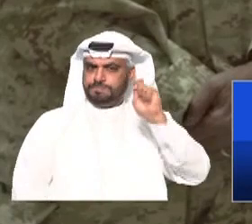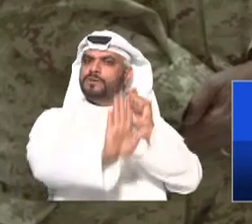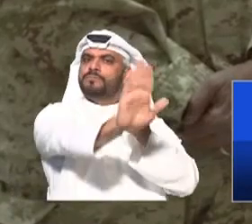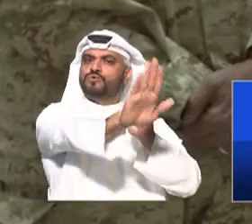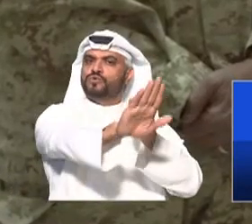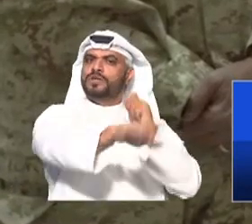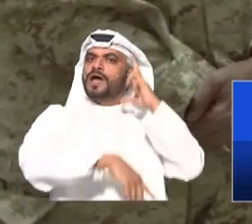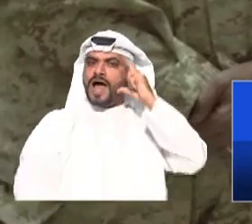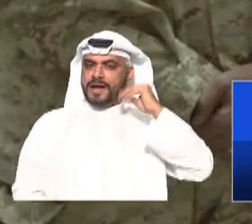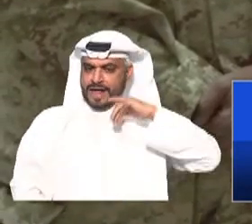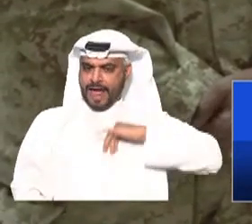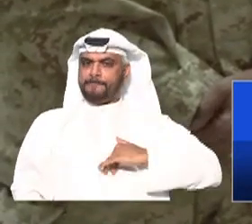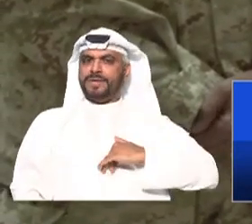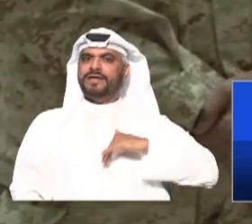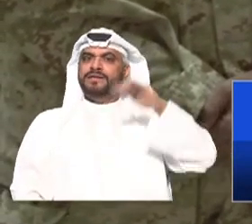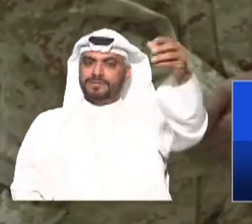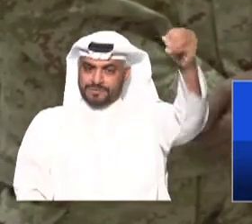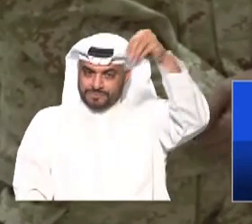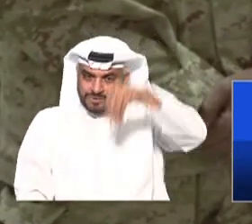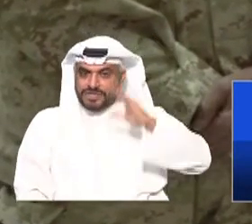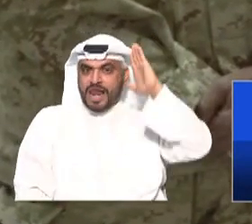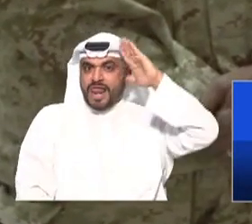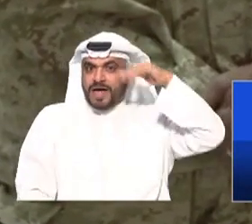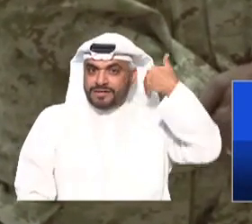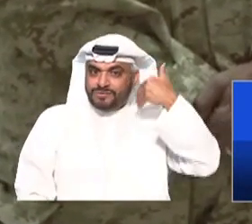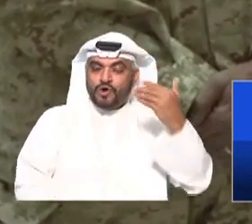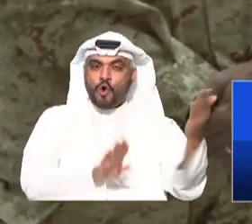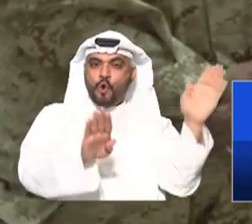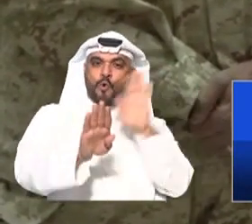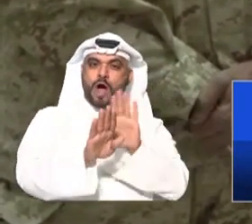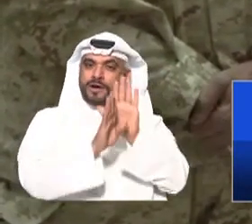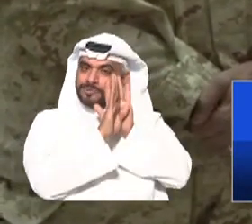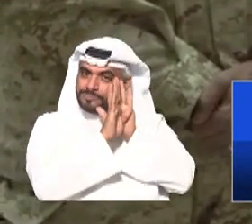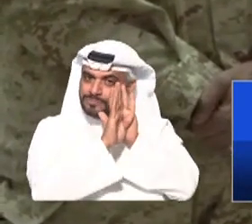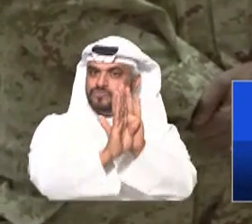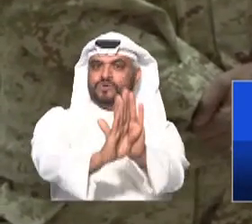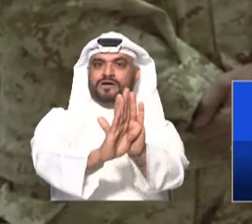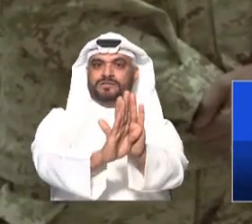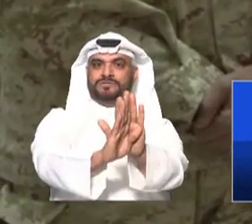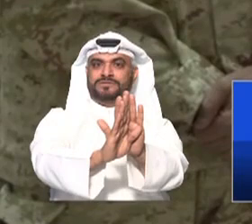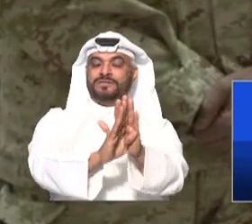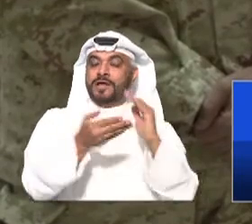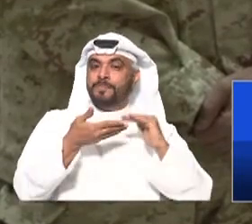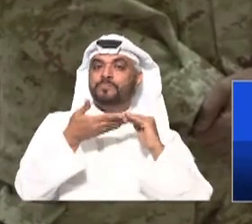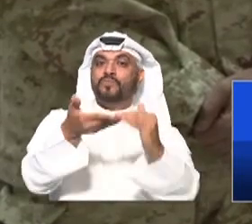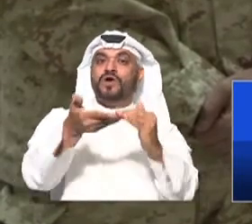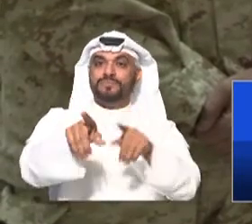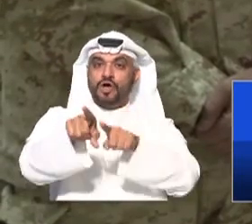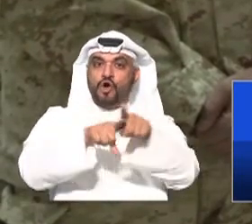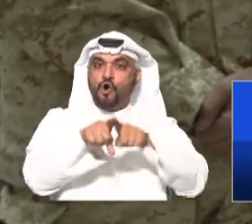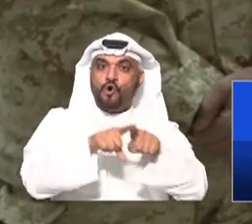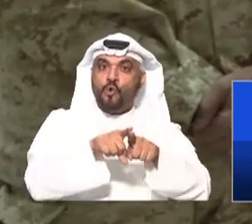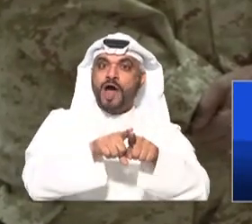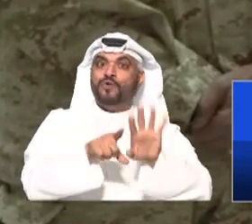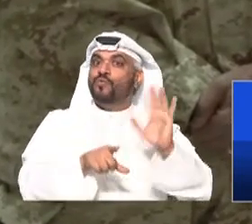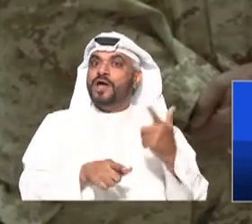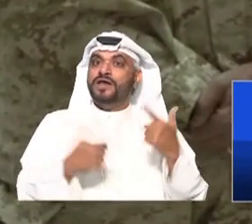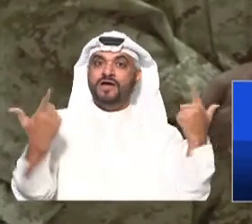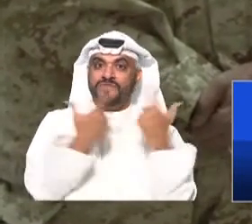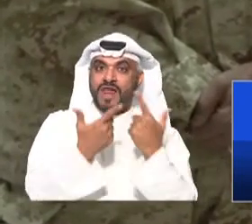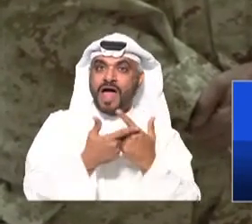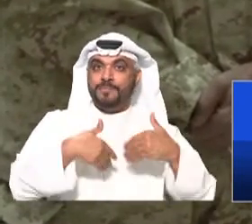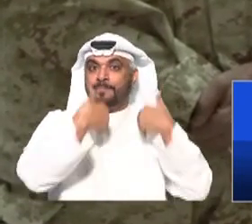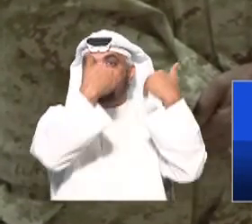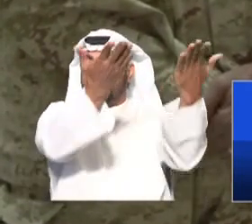احتاج دعمهم، خوات رجال احتاج دعمهم لاخوانهم، اخوانهم بيكونون في الجبهة في